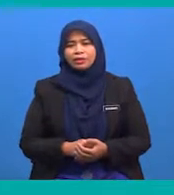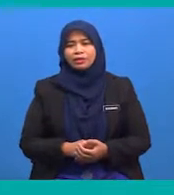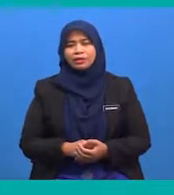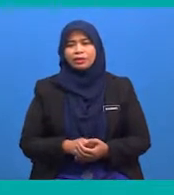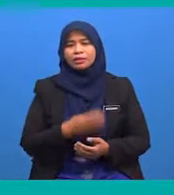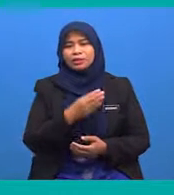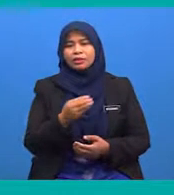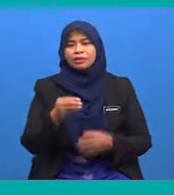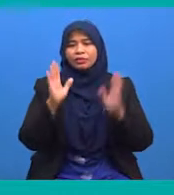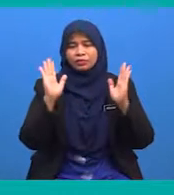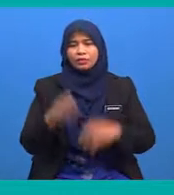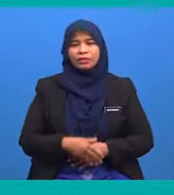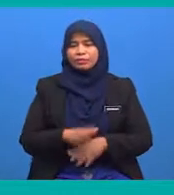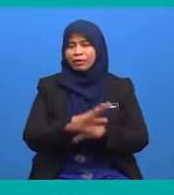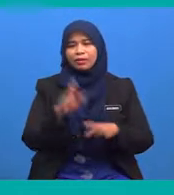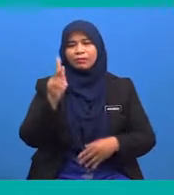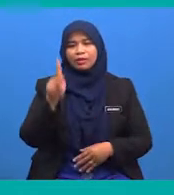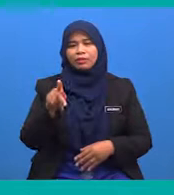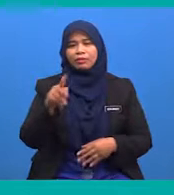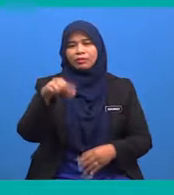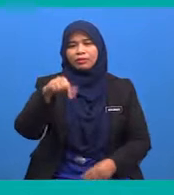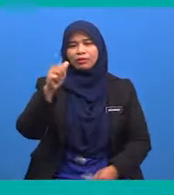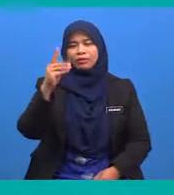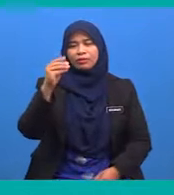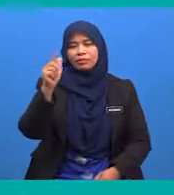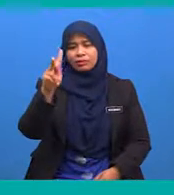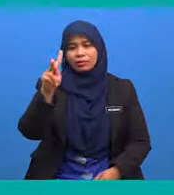solatnya tidak perlu diqada selepas dia sembuh.